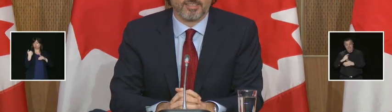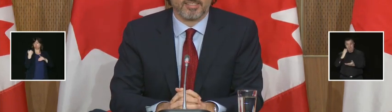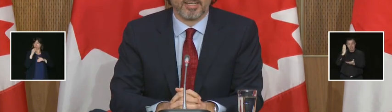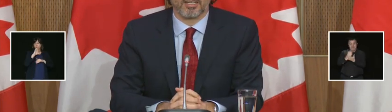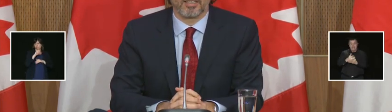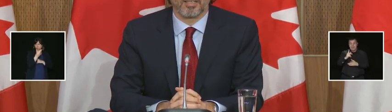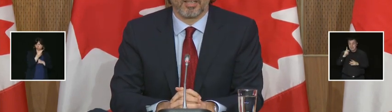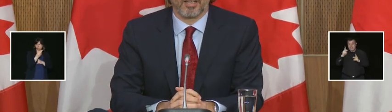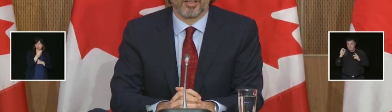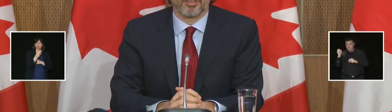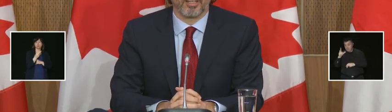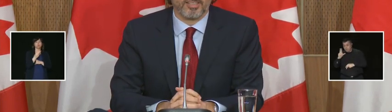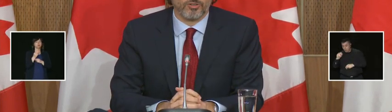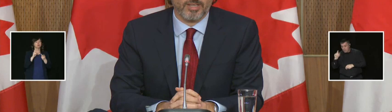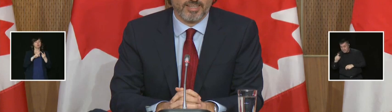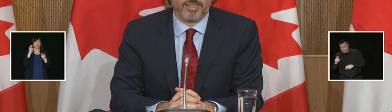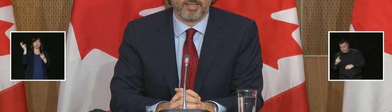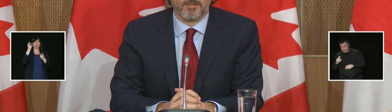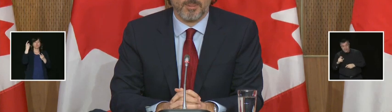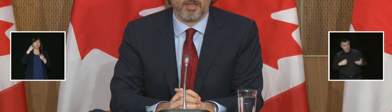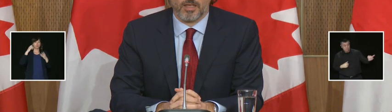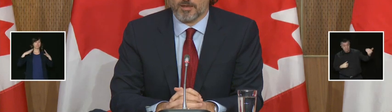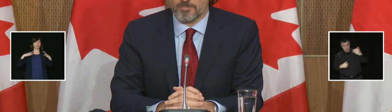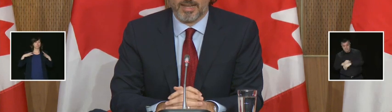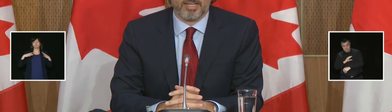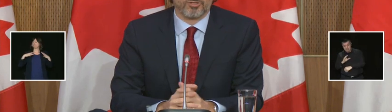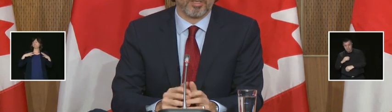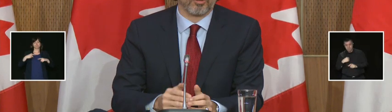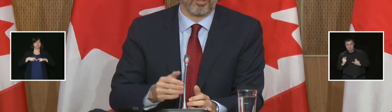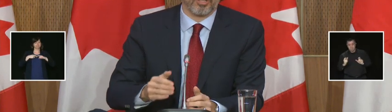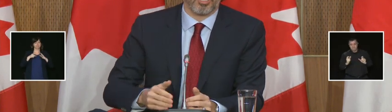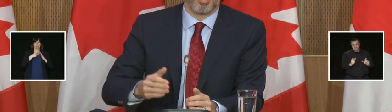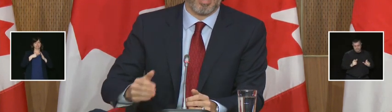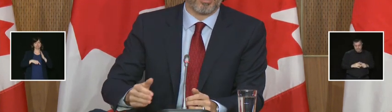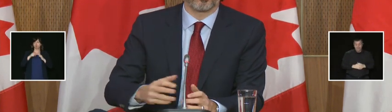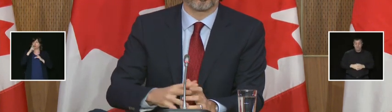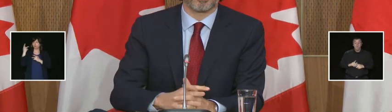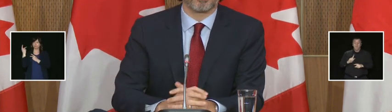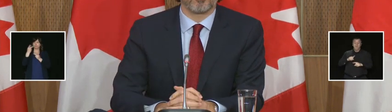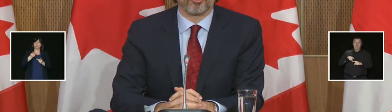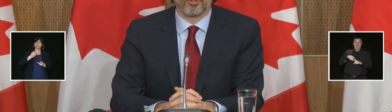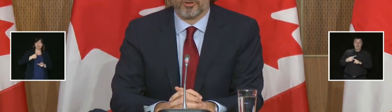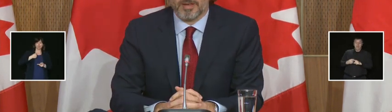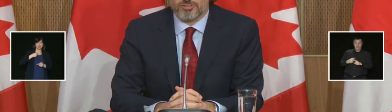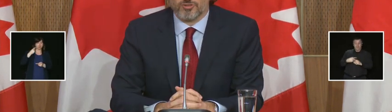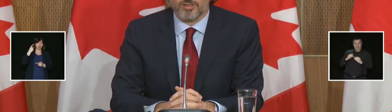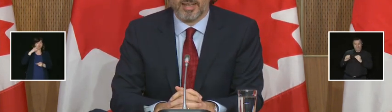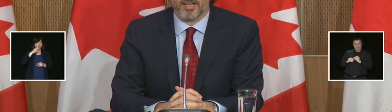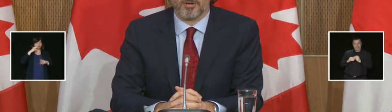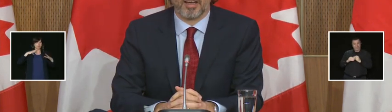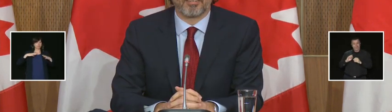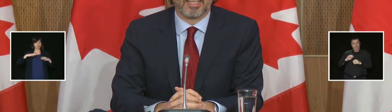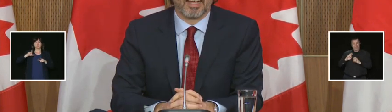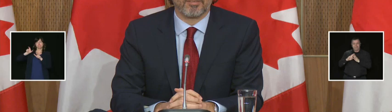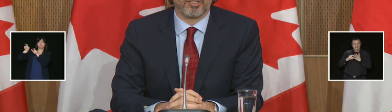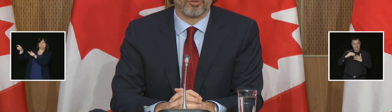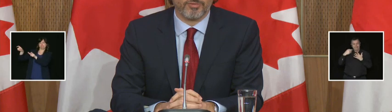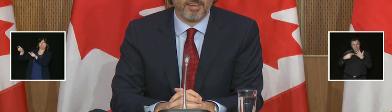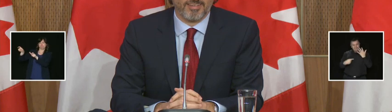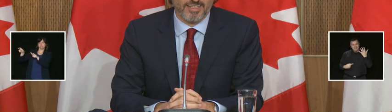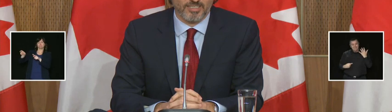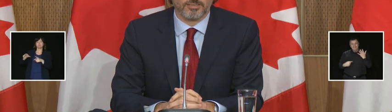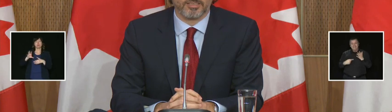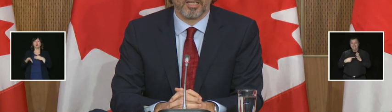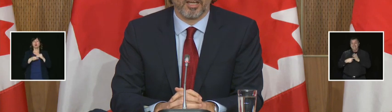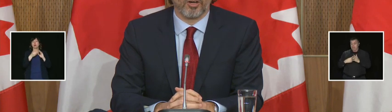non essentiels d'entrer au canada par la suite on a ajouté des mesures particulièrement avec l'arrivée de